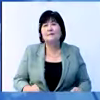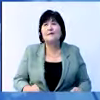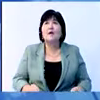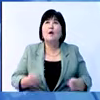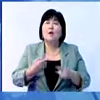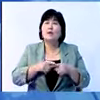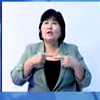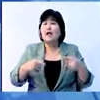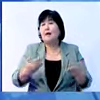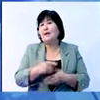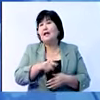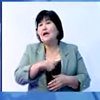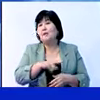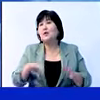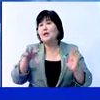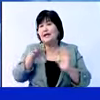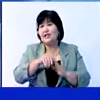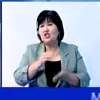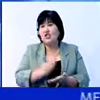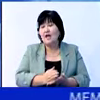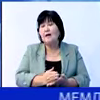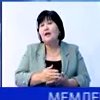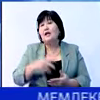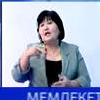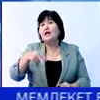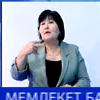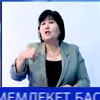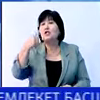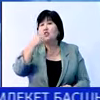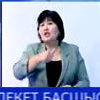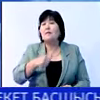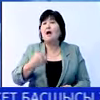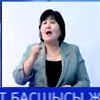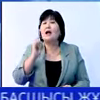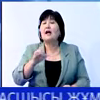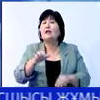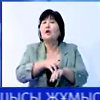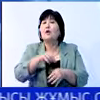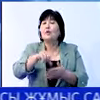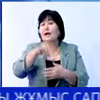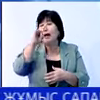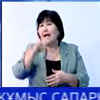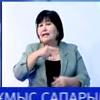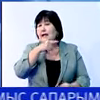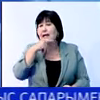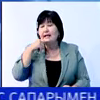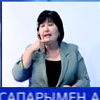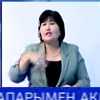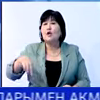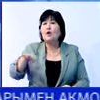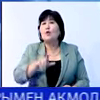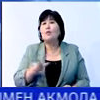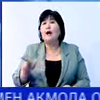Осы және өзге де ақпараттар алдағы минуттар еншісінде. 2020 жылы арқаның кербез көкшесінде болатын Қазақстан мен Ресейдің